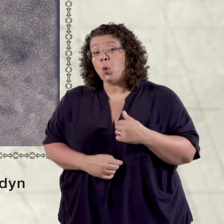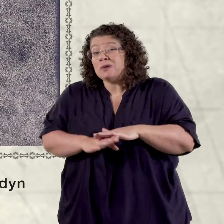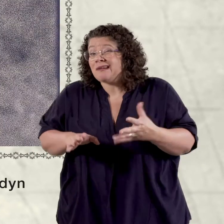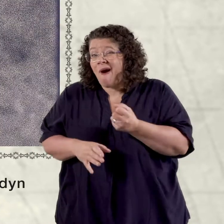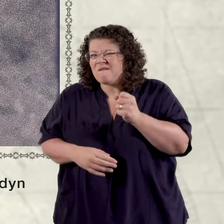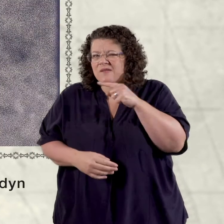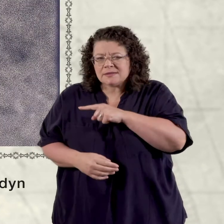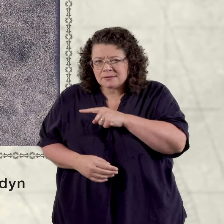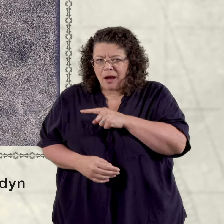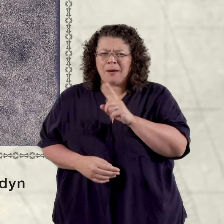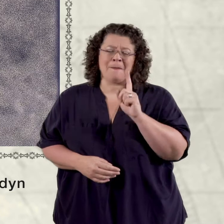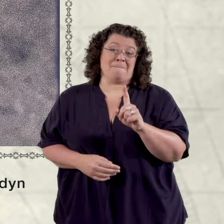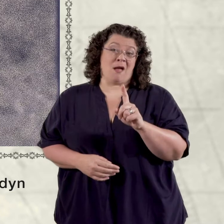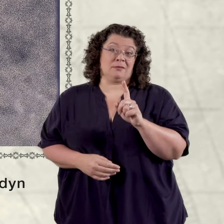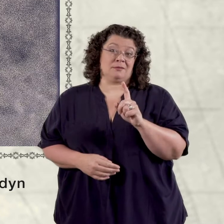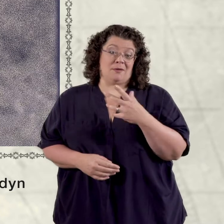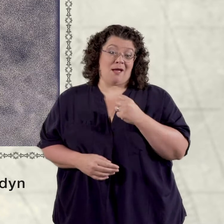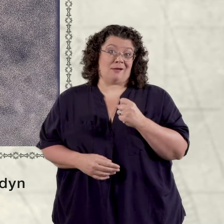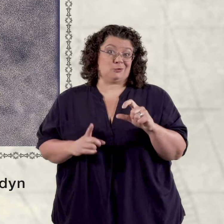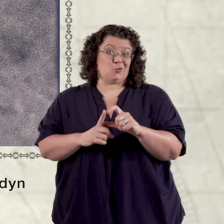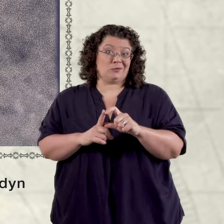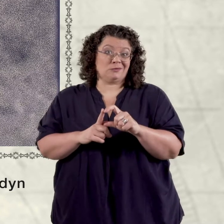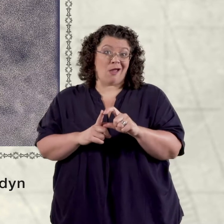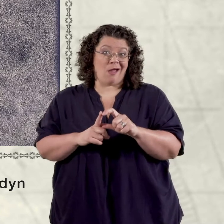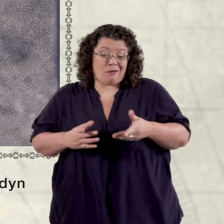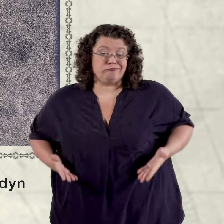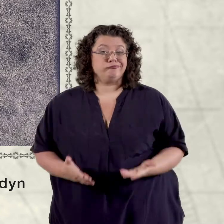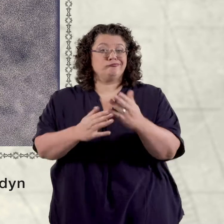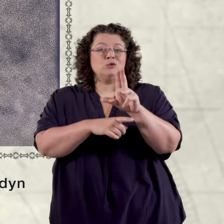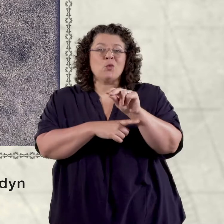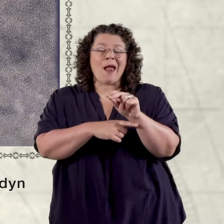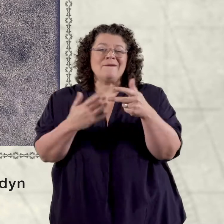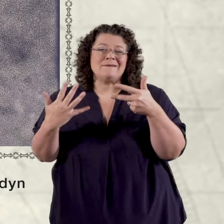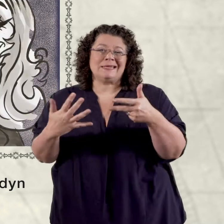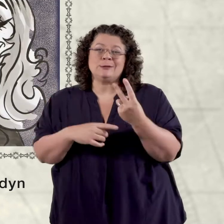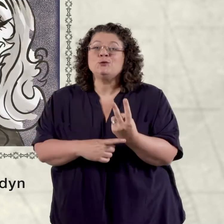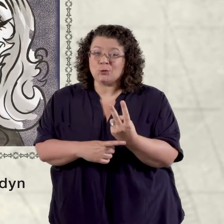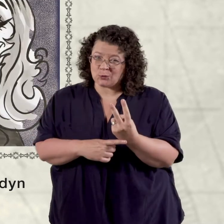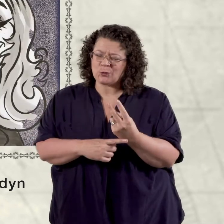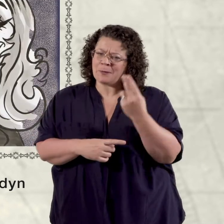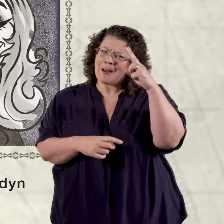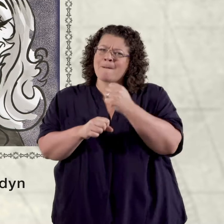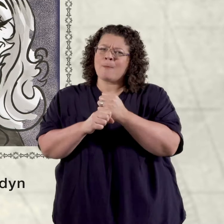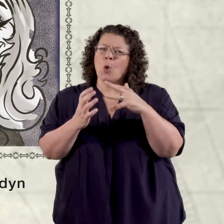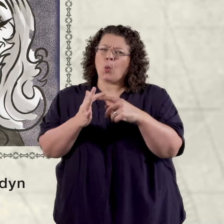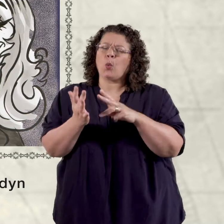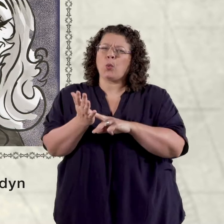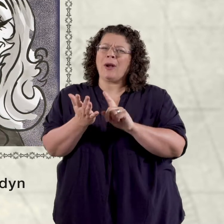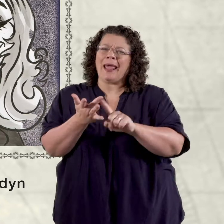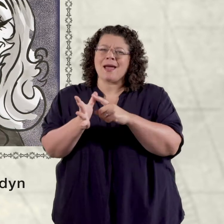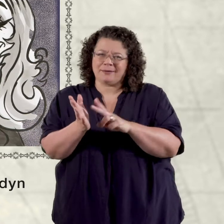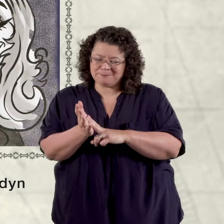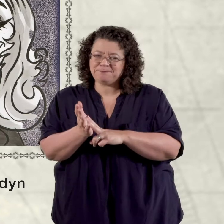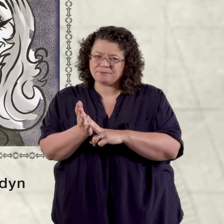mab, ond yn y flwyddyn 1282 ganwyd Gwenllian, fy